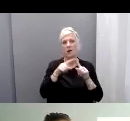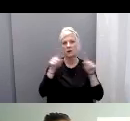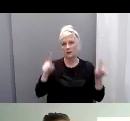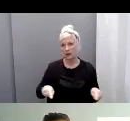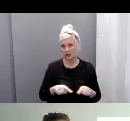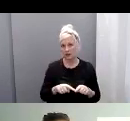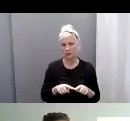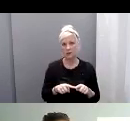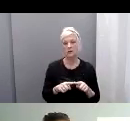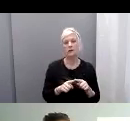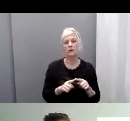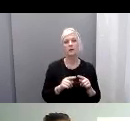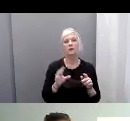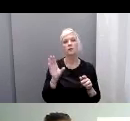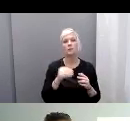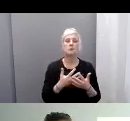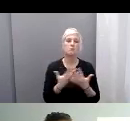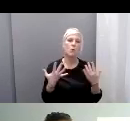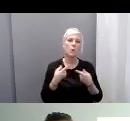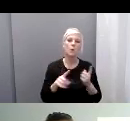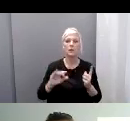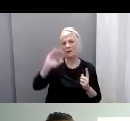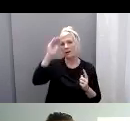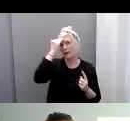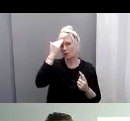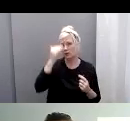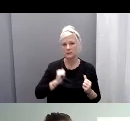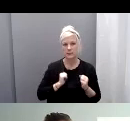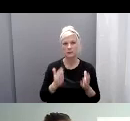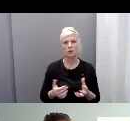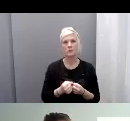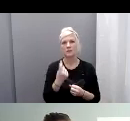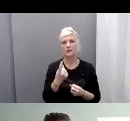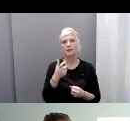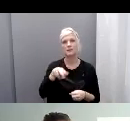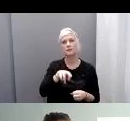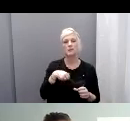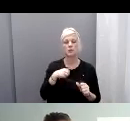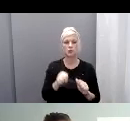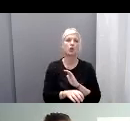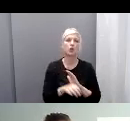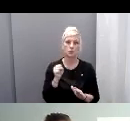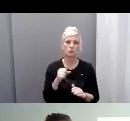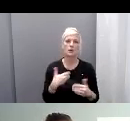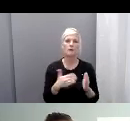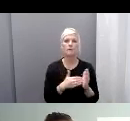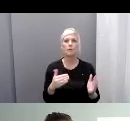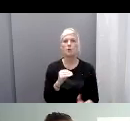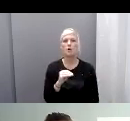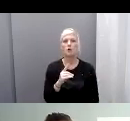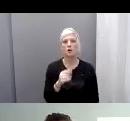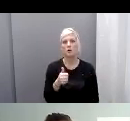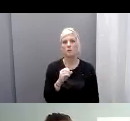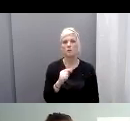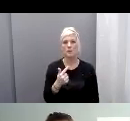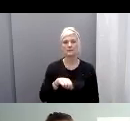jag, det är ju väldigt många olika erfarenheter. Men ett exempel som jag ska ta är från Albert som är